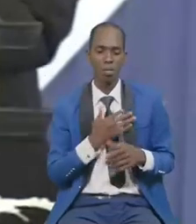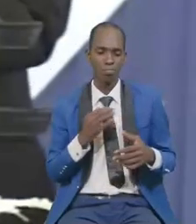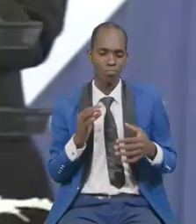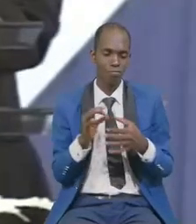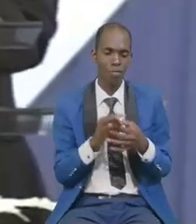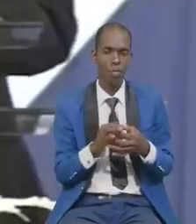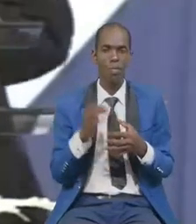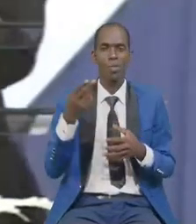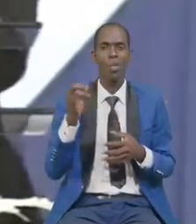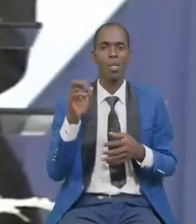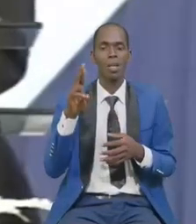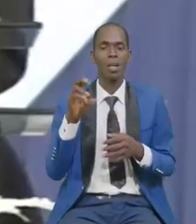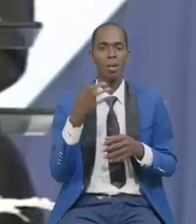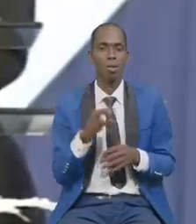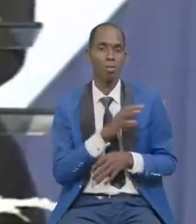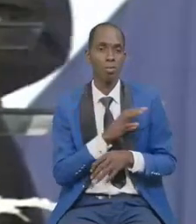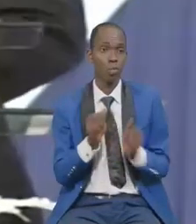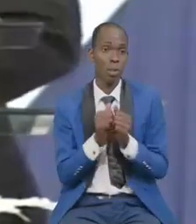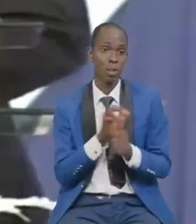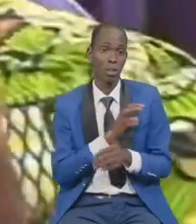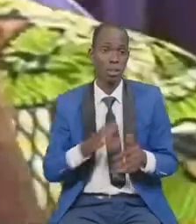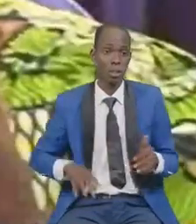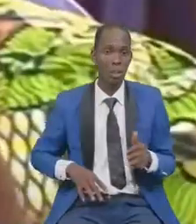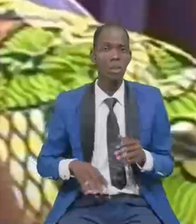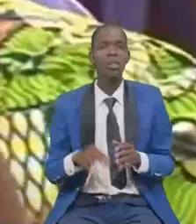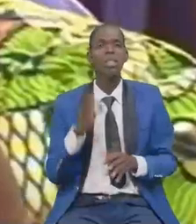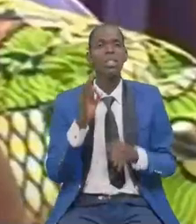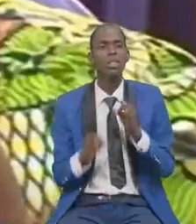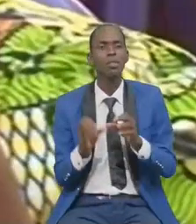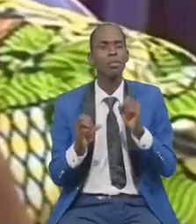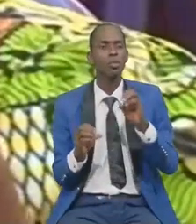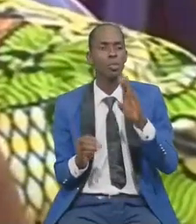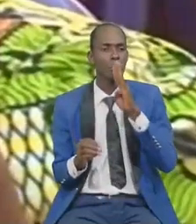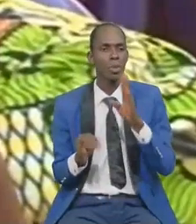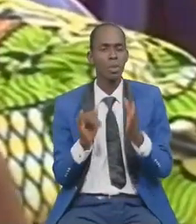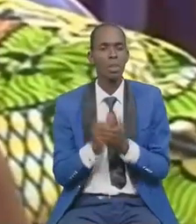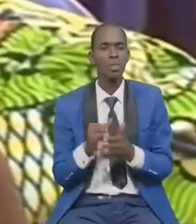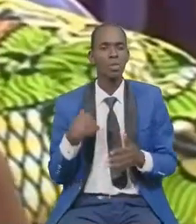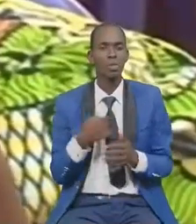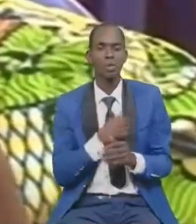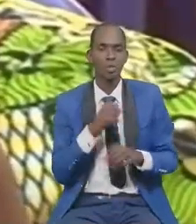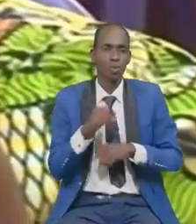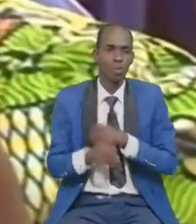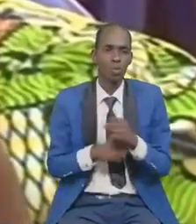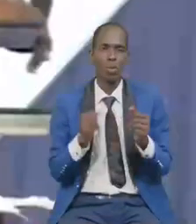Or, si nous sommes enfants, nous sommes aussi héritiers, héritiers de Dieu et co-héritiers de Christ. Si toutefois nous souffrons avec